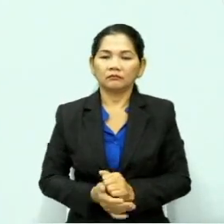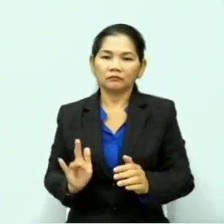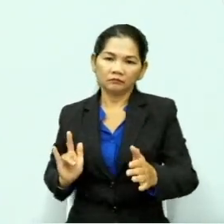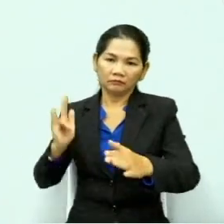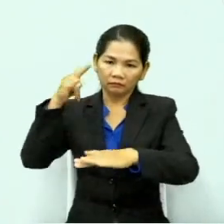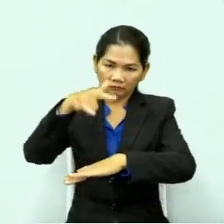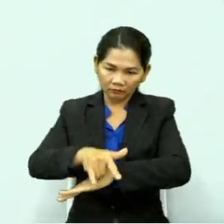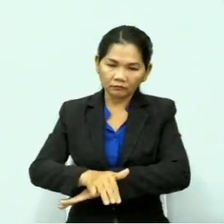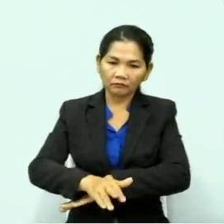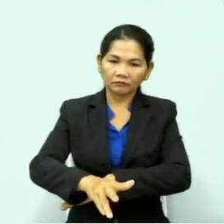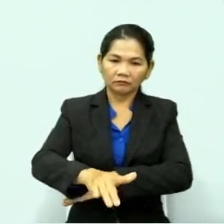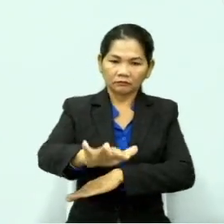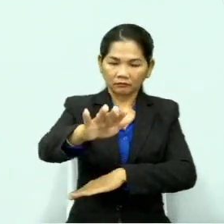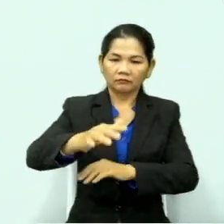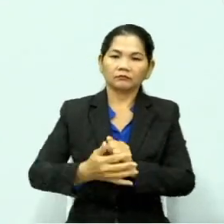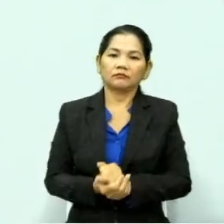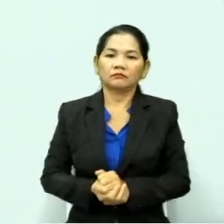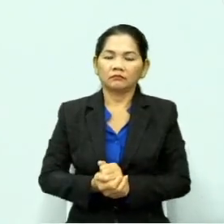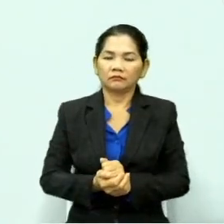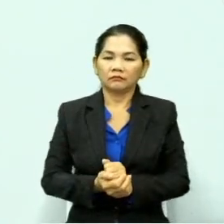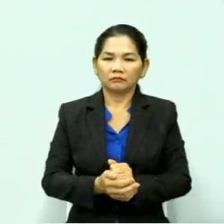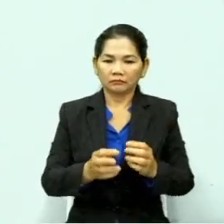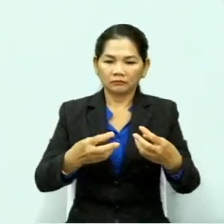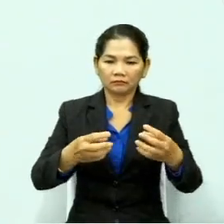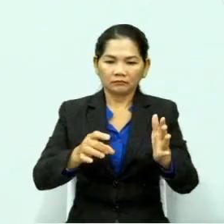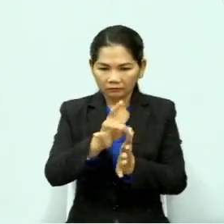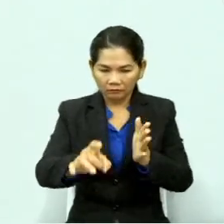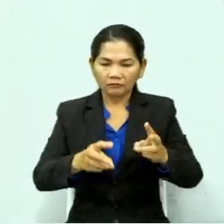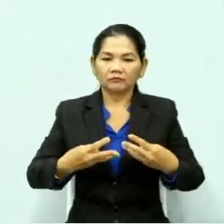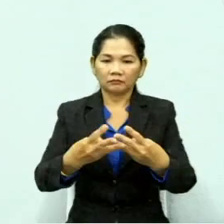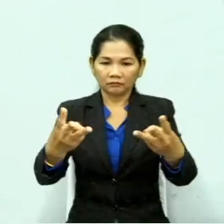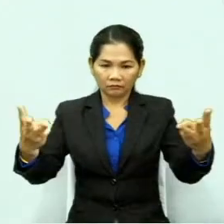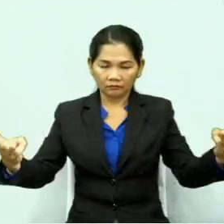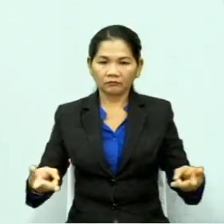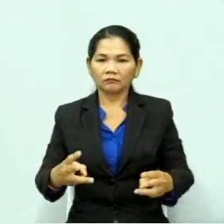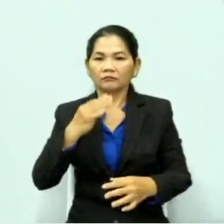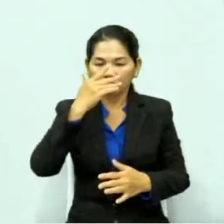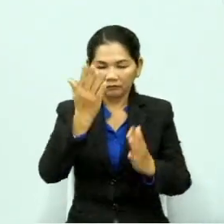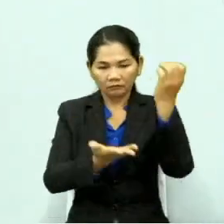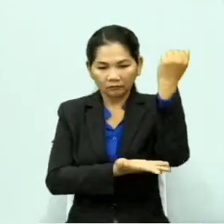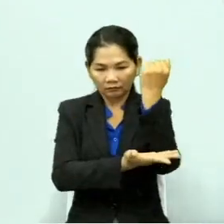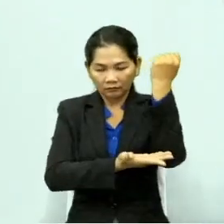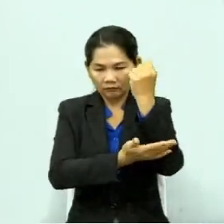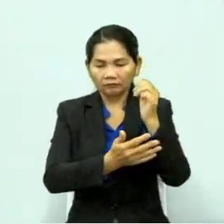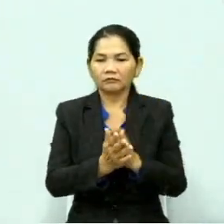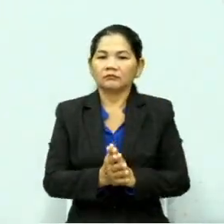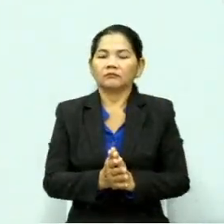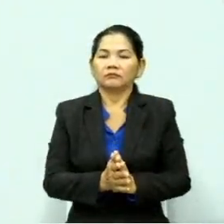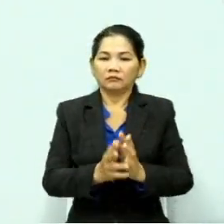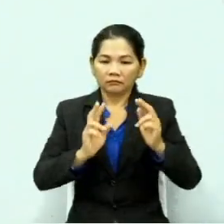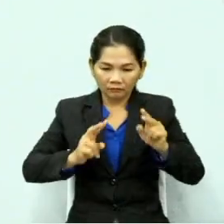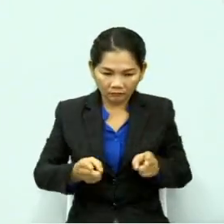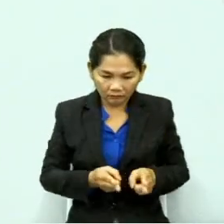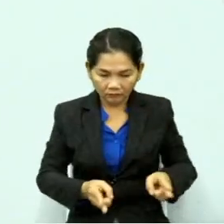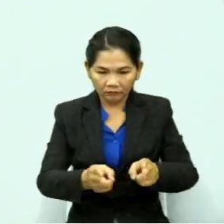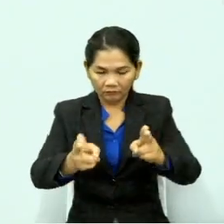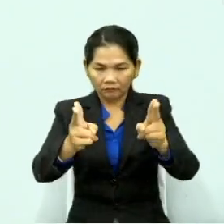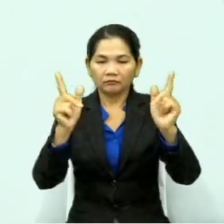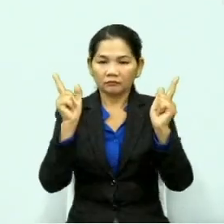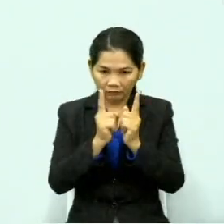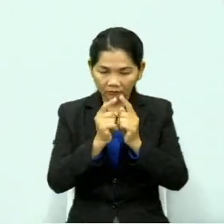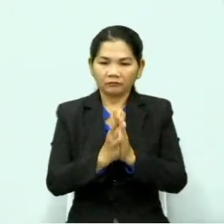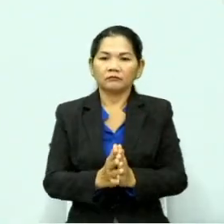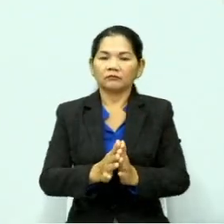sá bông dẹ lỏng sạ một chớ ổ chúng nắng chné